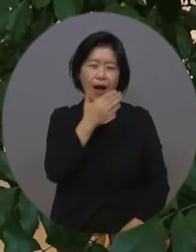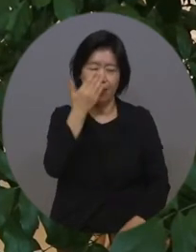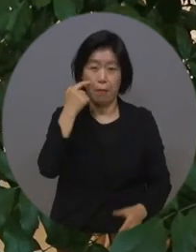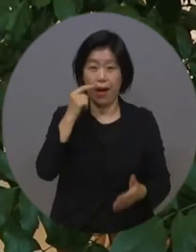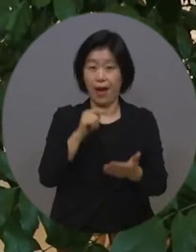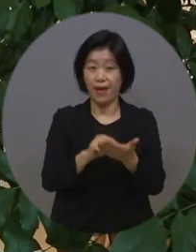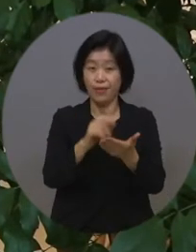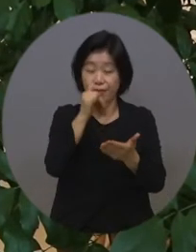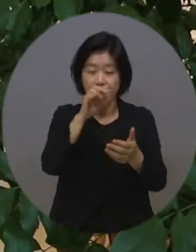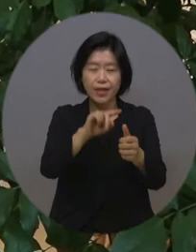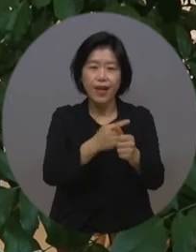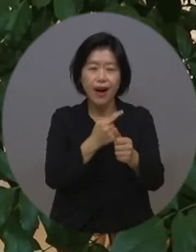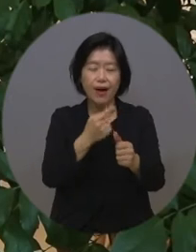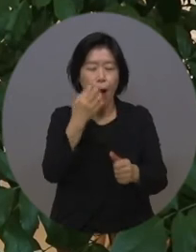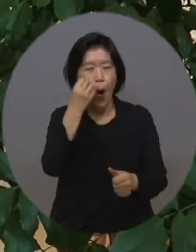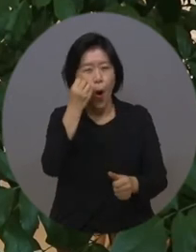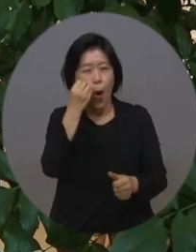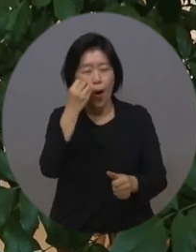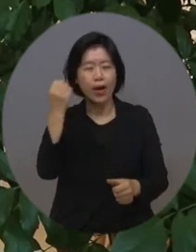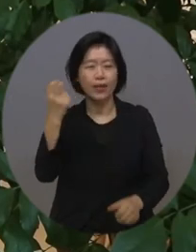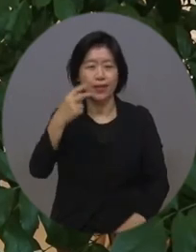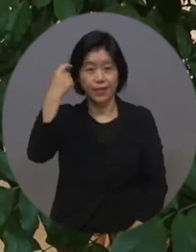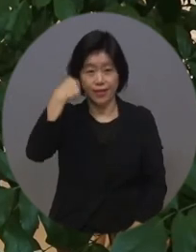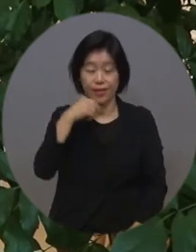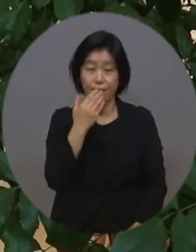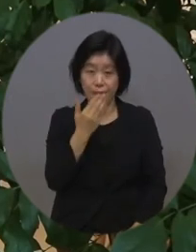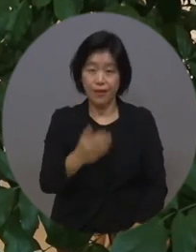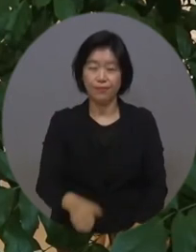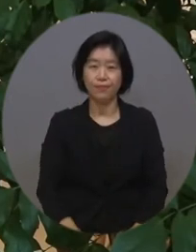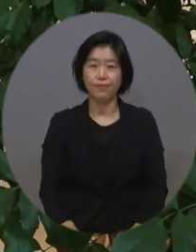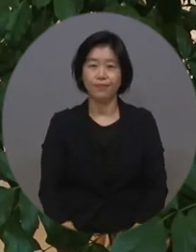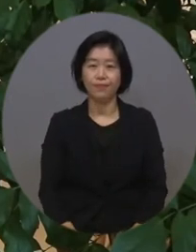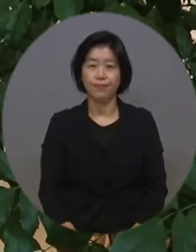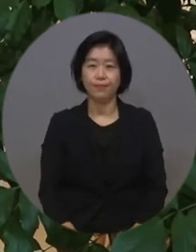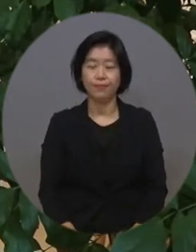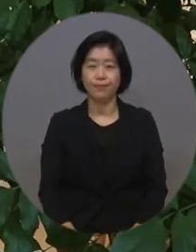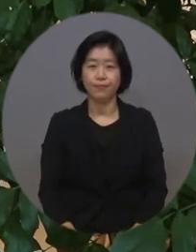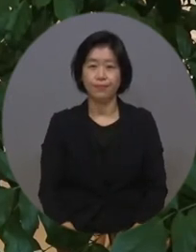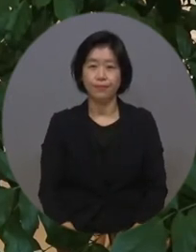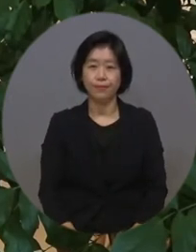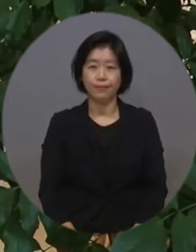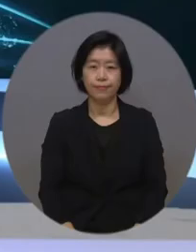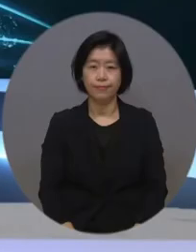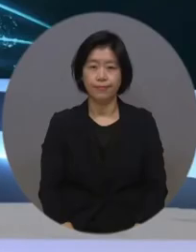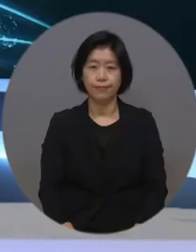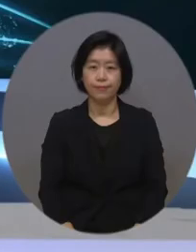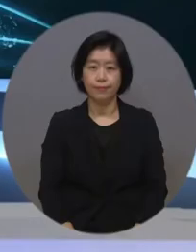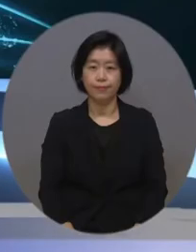신비로움을 새삼 느끼게 해주고 있습니다. 복지TV 뉴스 이소영입니다.